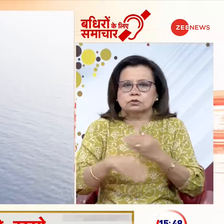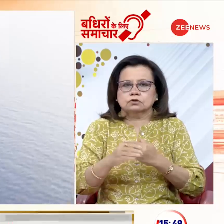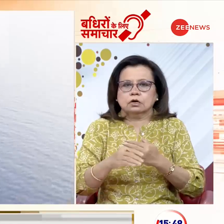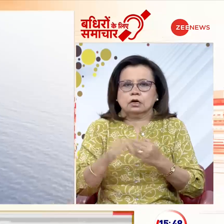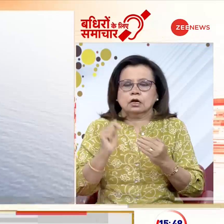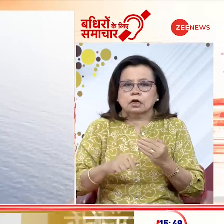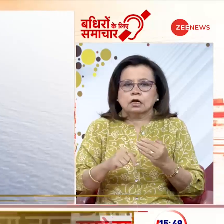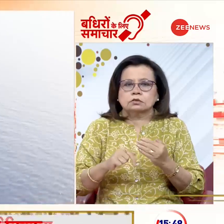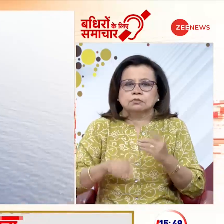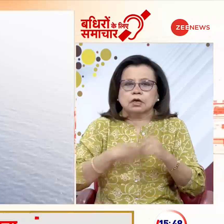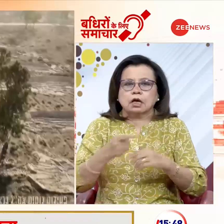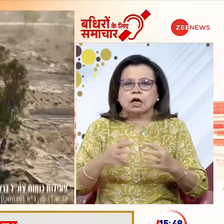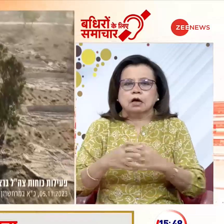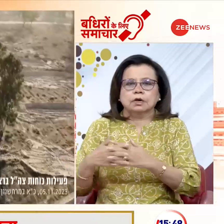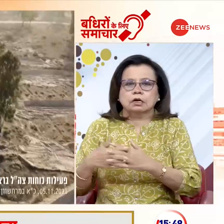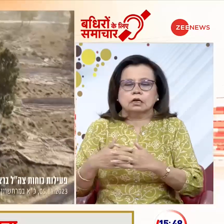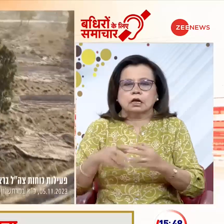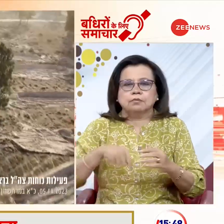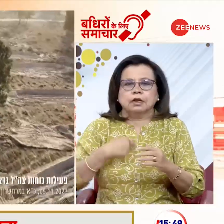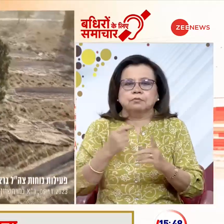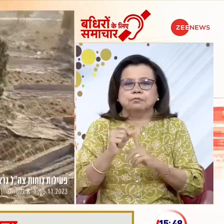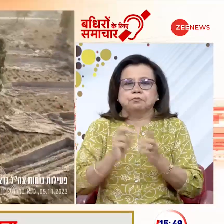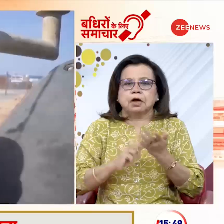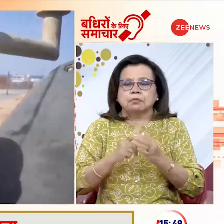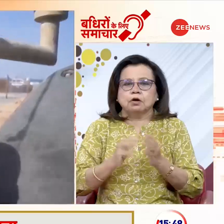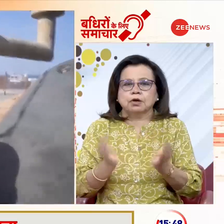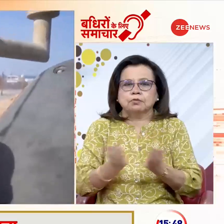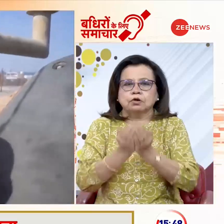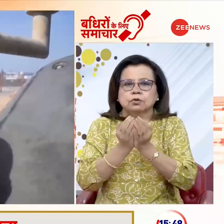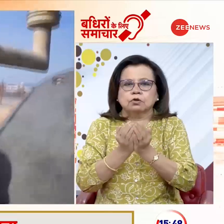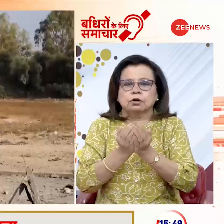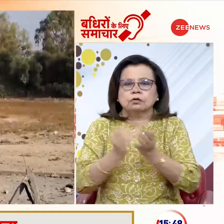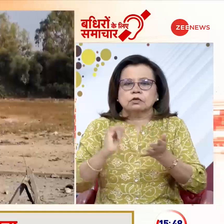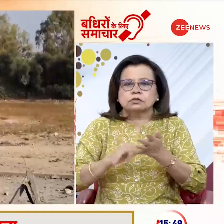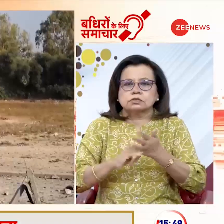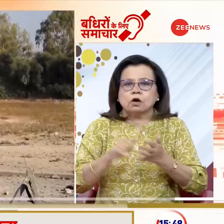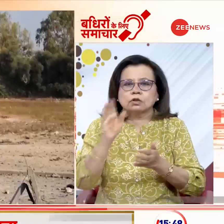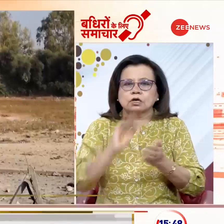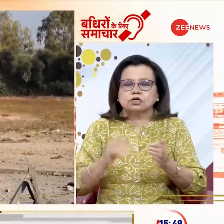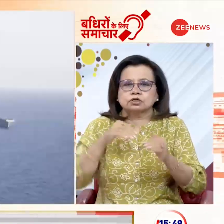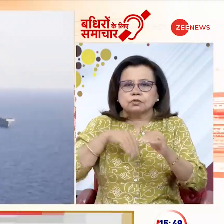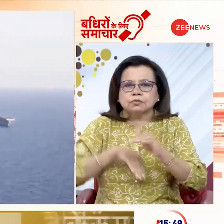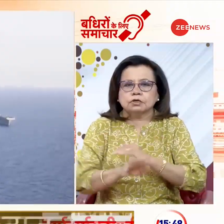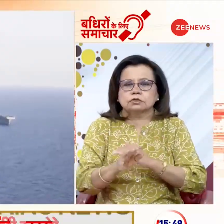है। ऐसे में अमेरिका ने अपनी परमाणु पनडुब्बी पश्चिम एशिया में